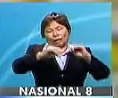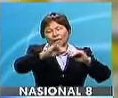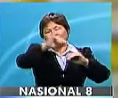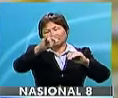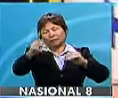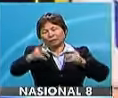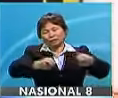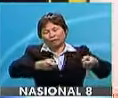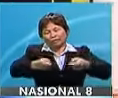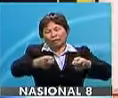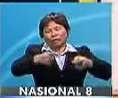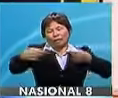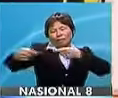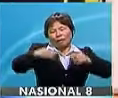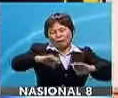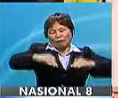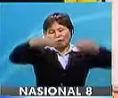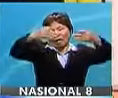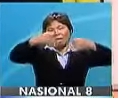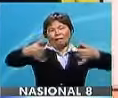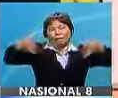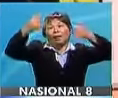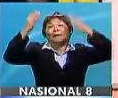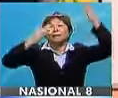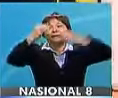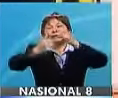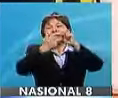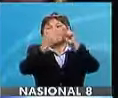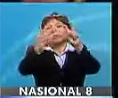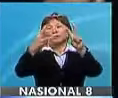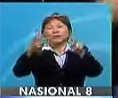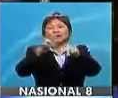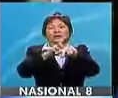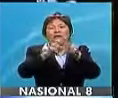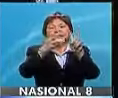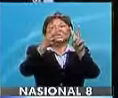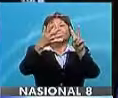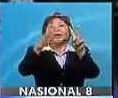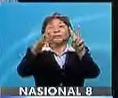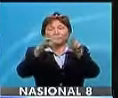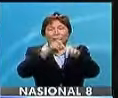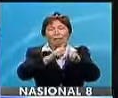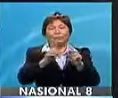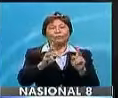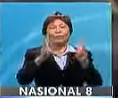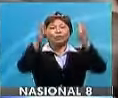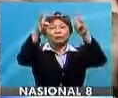jawatankuasa pengelola perlawanan akhir Piala Malaysia 2015 di Wisma FM pagi tadi.